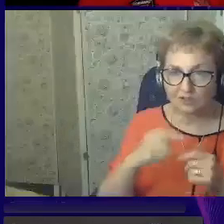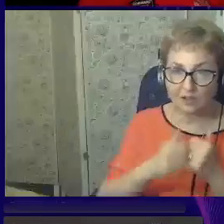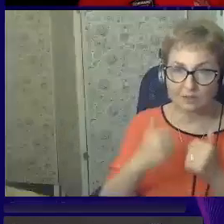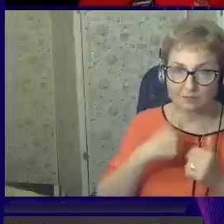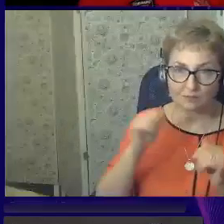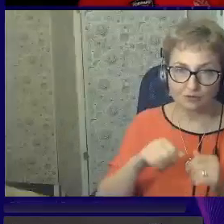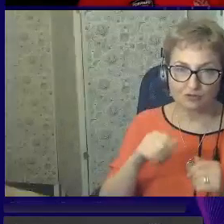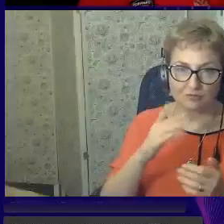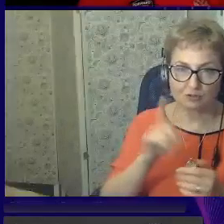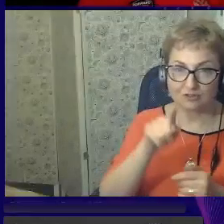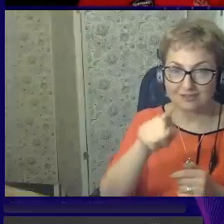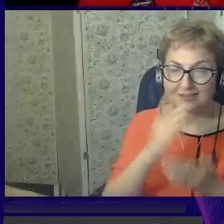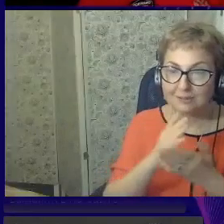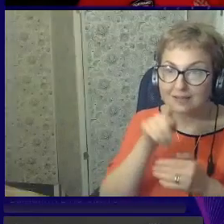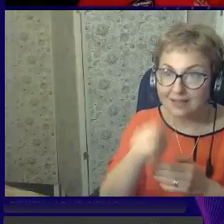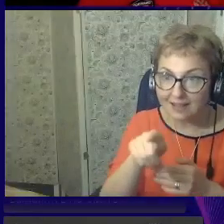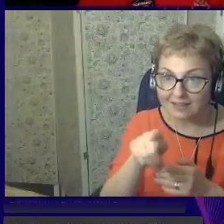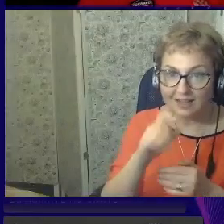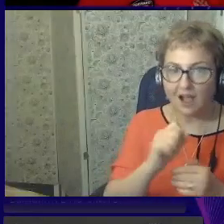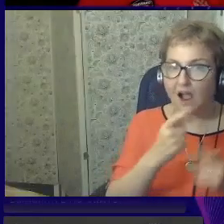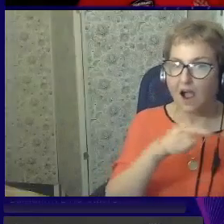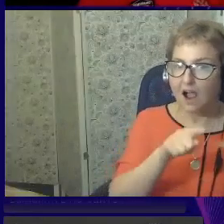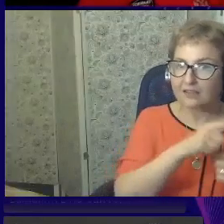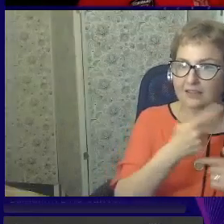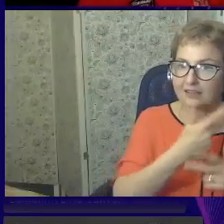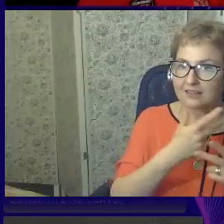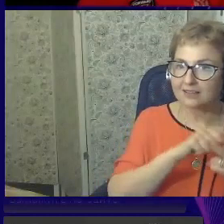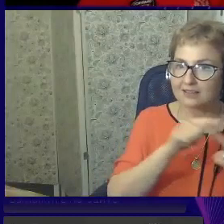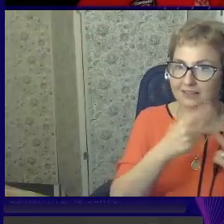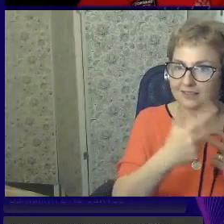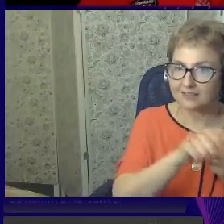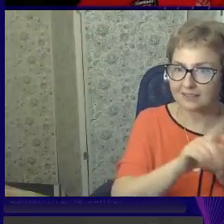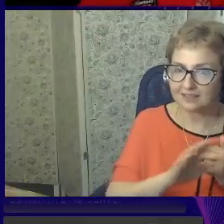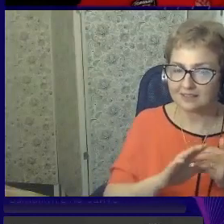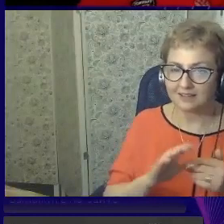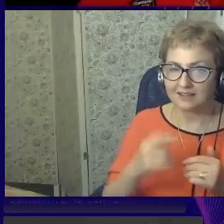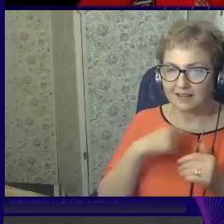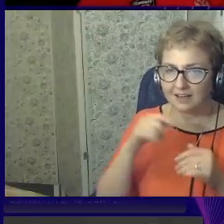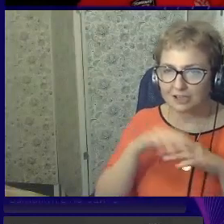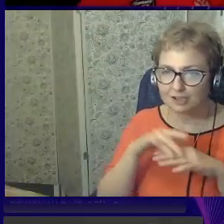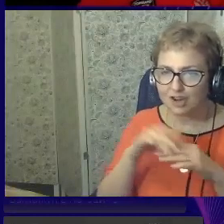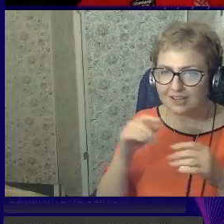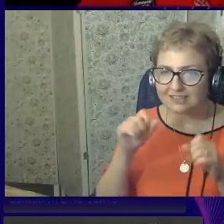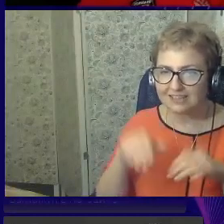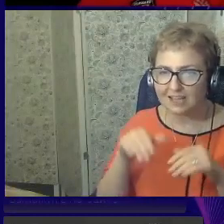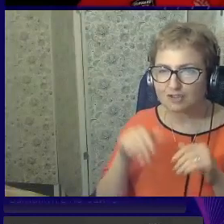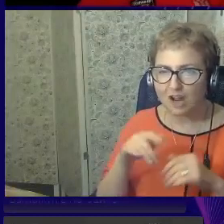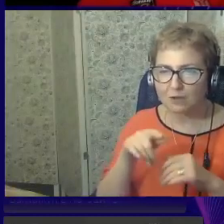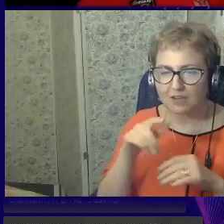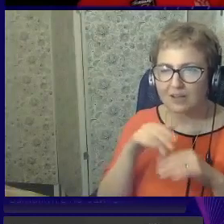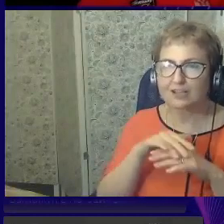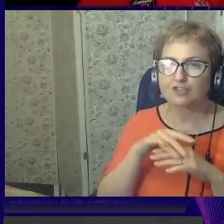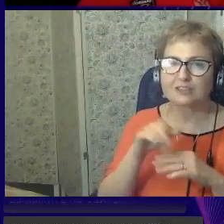можем определить, что именно этот, а не какой-то из этих трех. Таким образом они решают задачи, сопоставляют